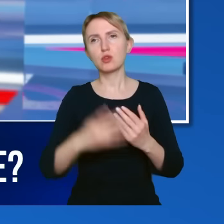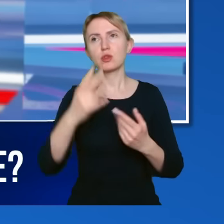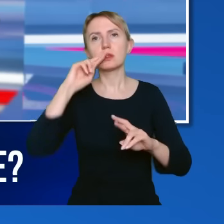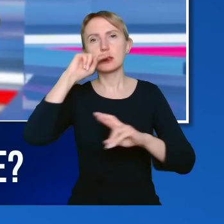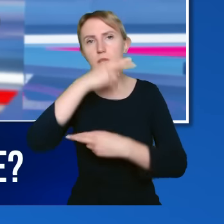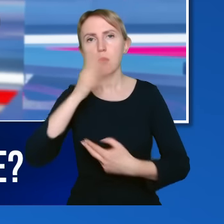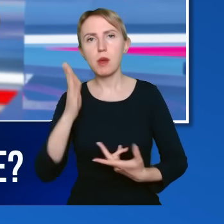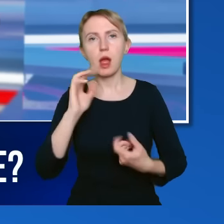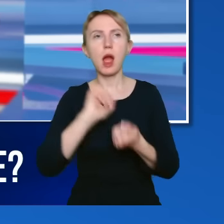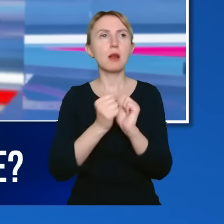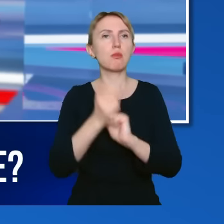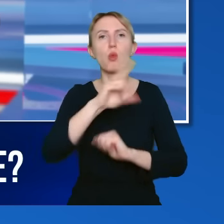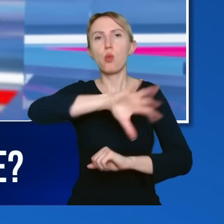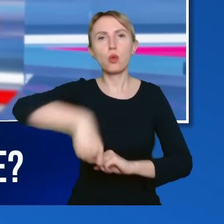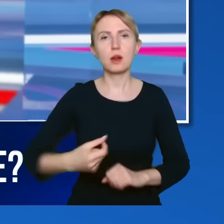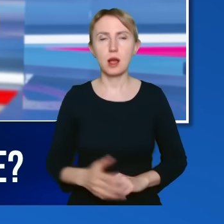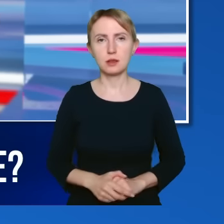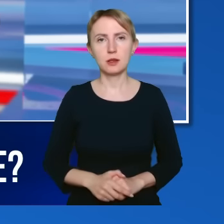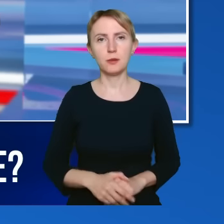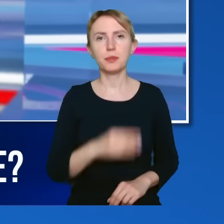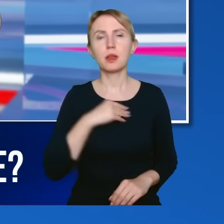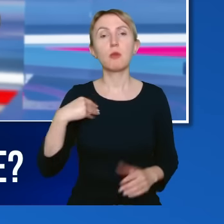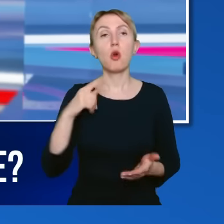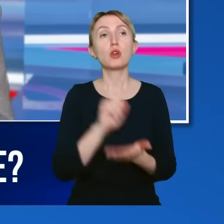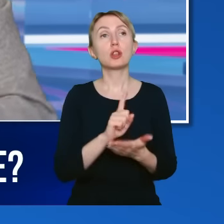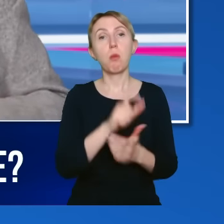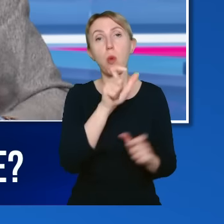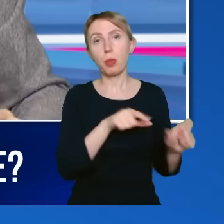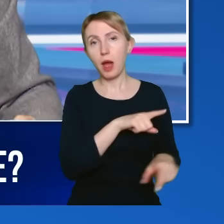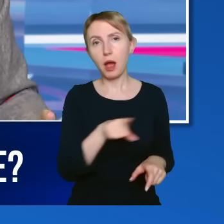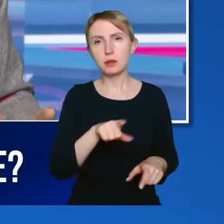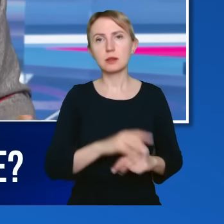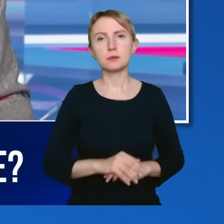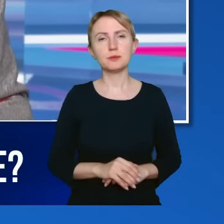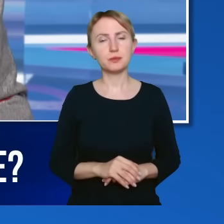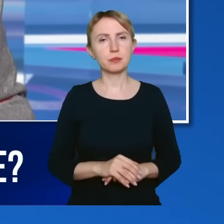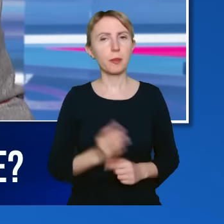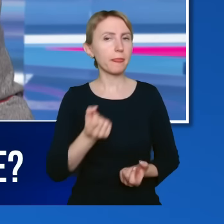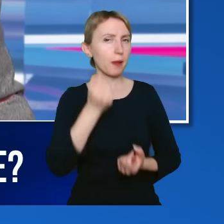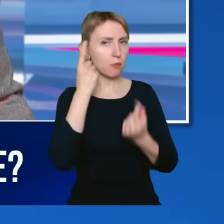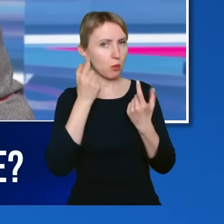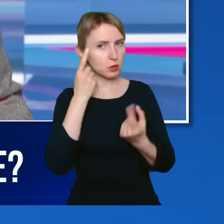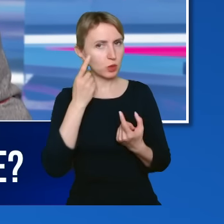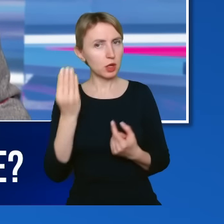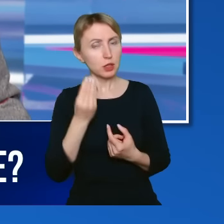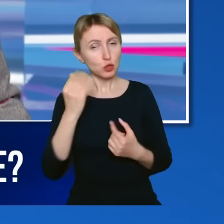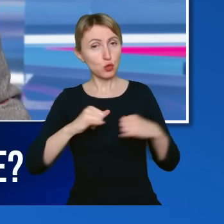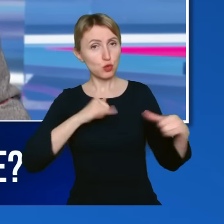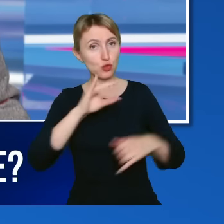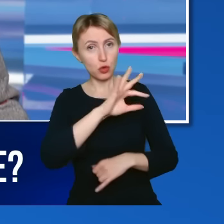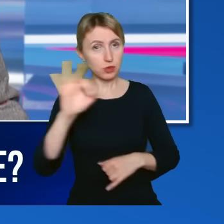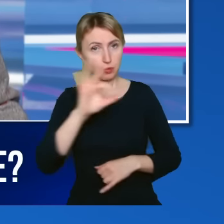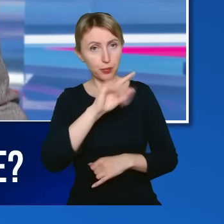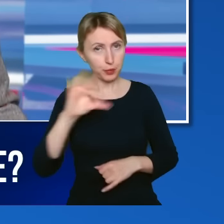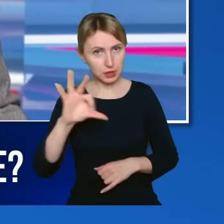ktoś to rozkradnie po drodze. Więc polski podatnik, już nie mówiąc o tych absurdalnych pomysłach jeszcze za rządów PiS-u również, tak, żebyśmy